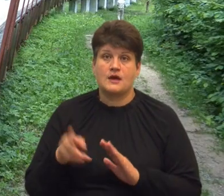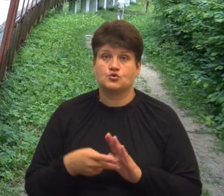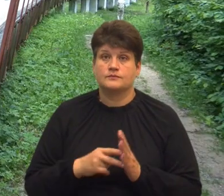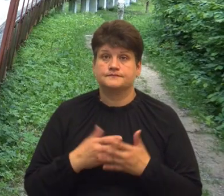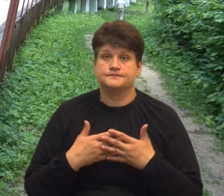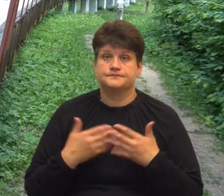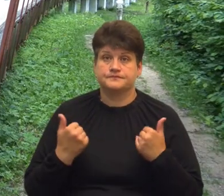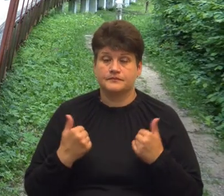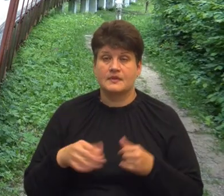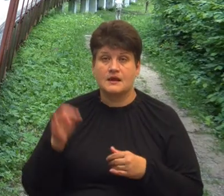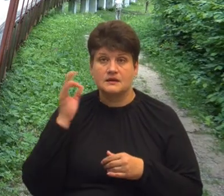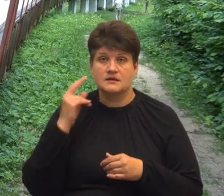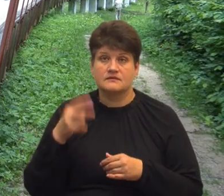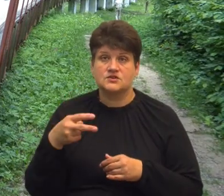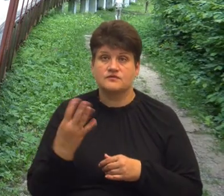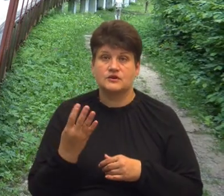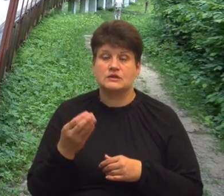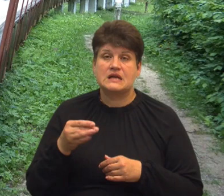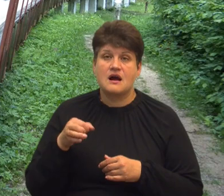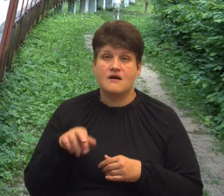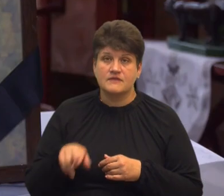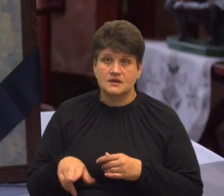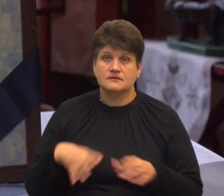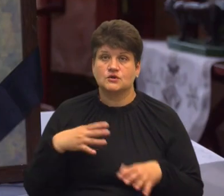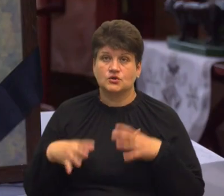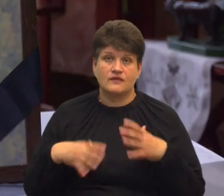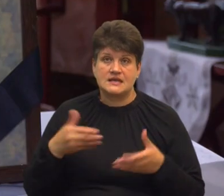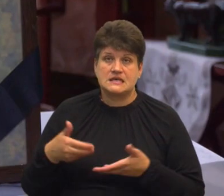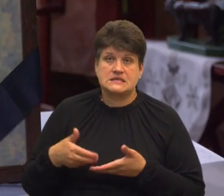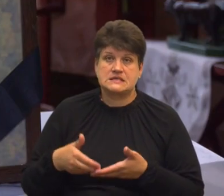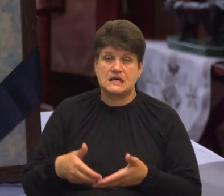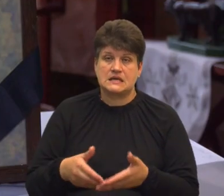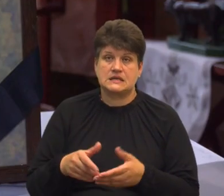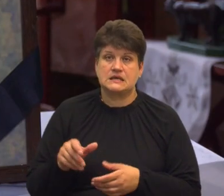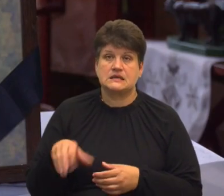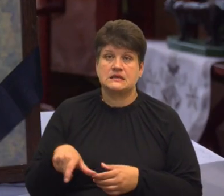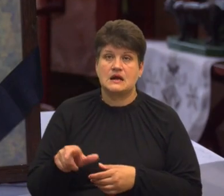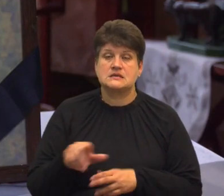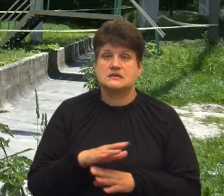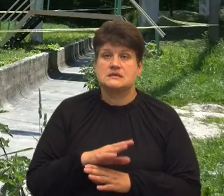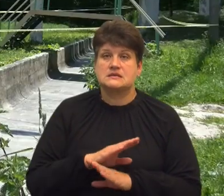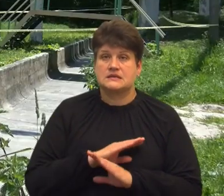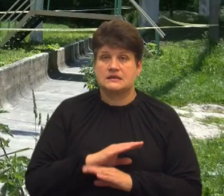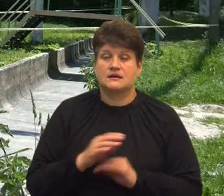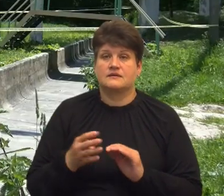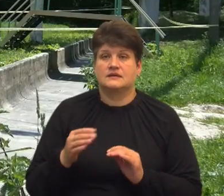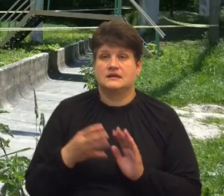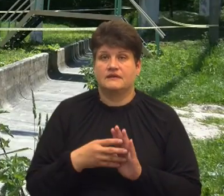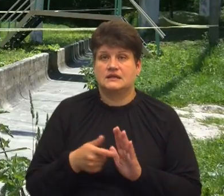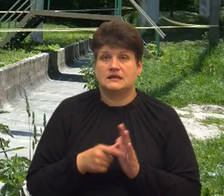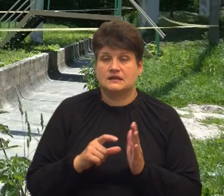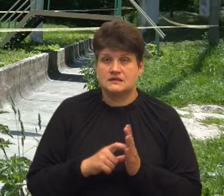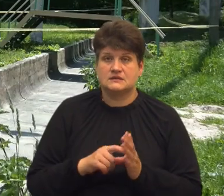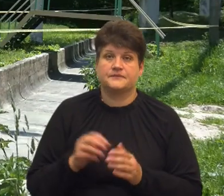нагадаю 24 травня під час тренування на Кременецький санній трасі загинуло дев'ятикласниця Діана Новосад коли дівчина спускалася